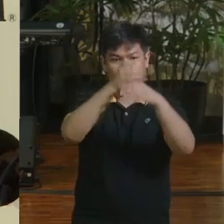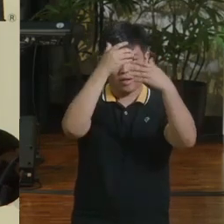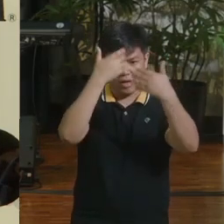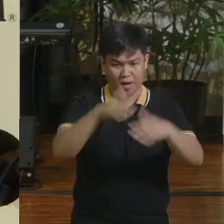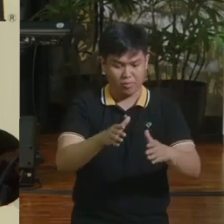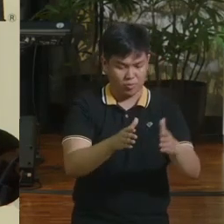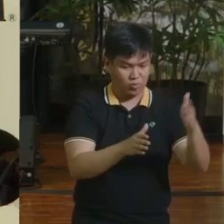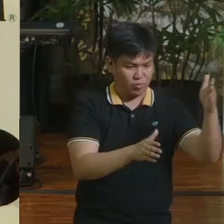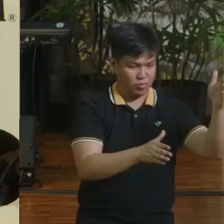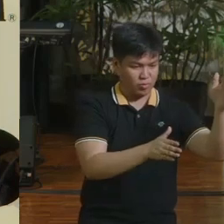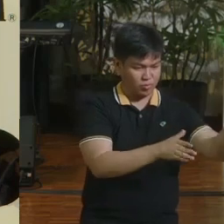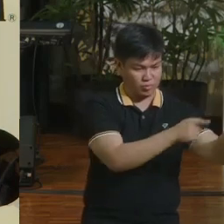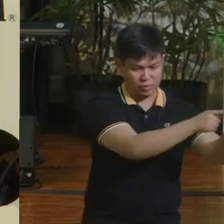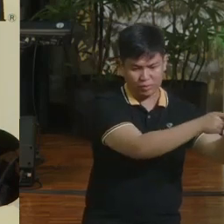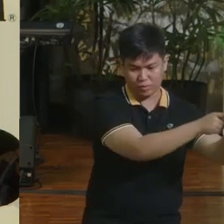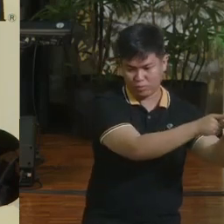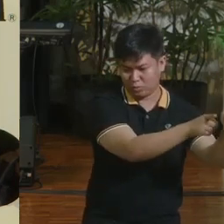AD,